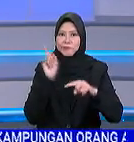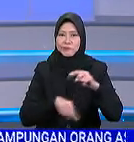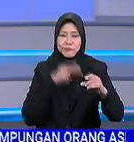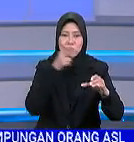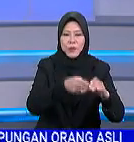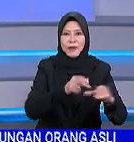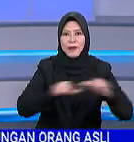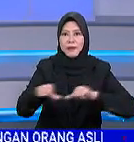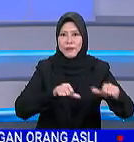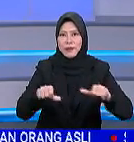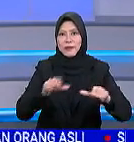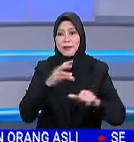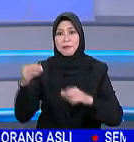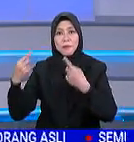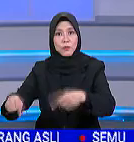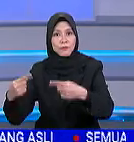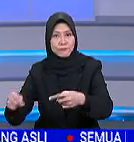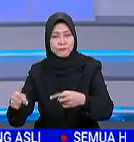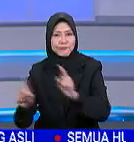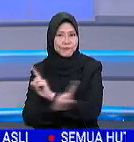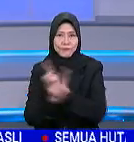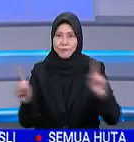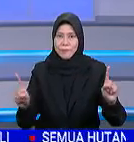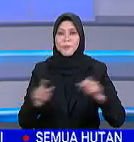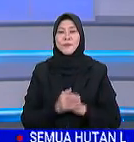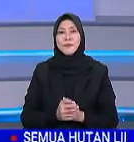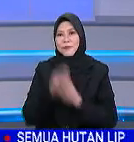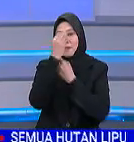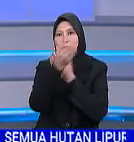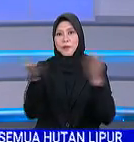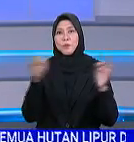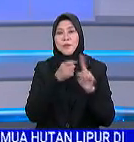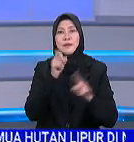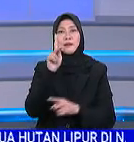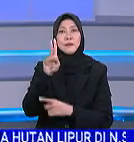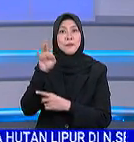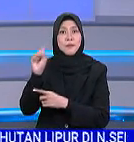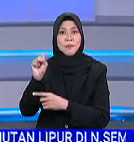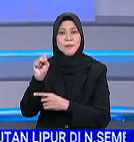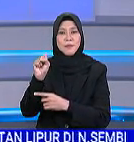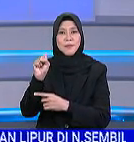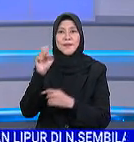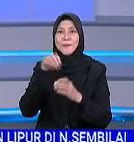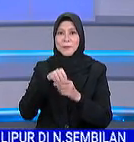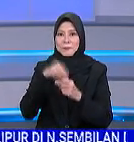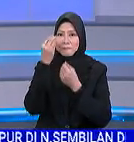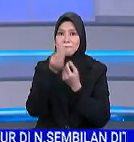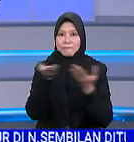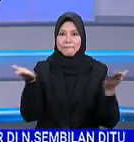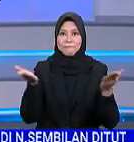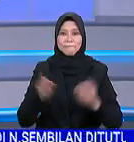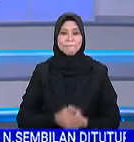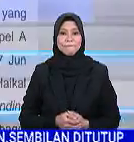aktiviti dan kejohanan sukan berkenaan. Perkara itu dimaklumkan oleh Kementerian Belia dan Sukan KBS dalam satu kenyataan.